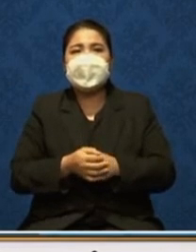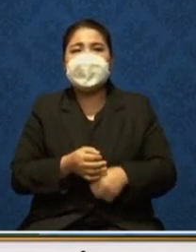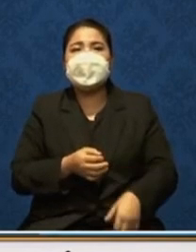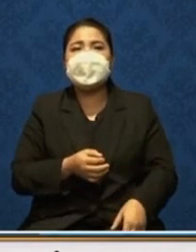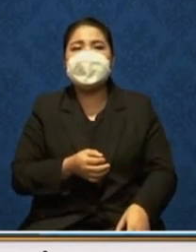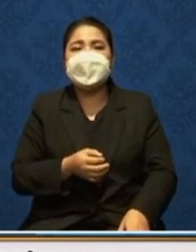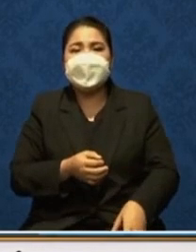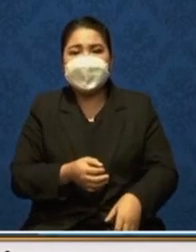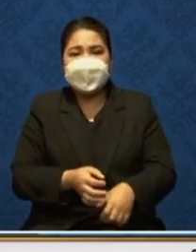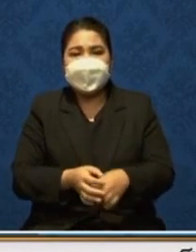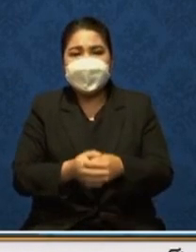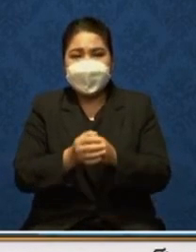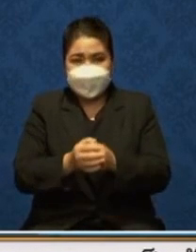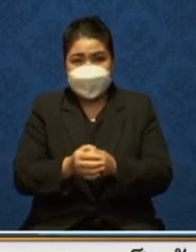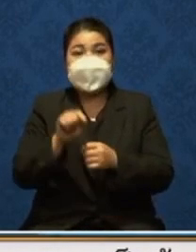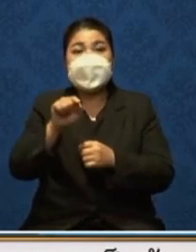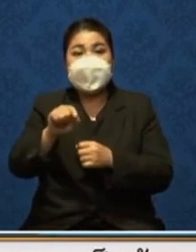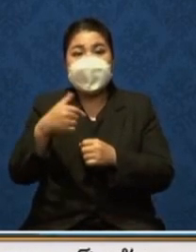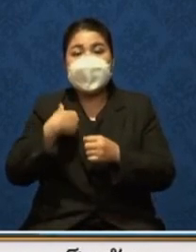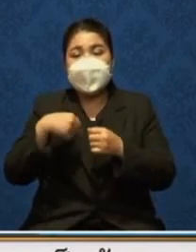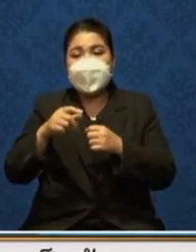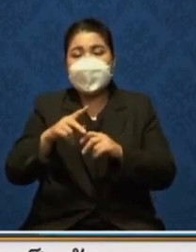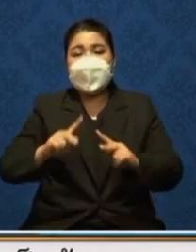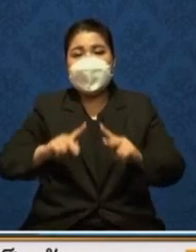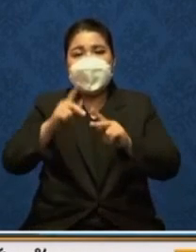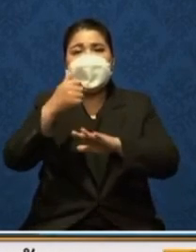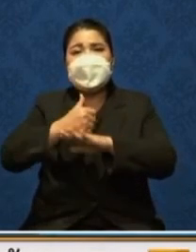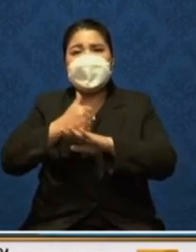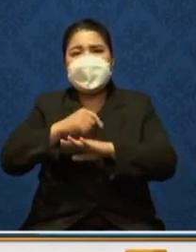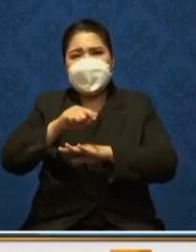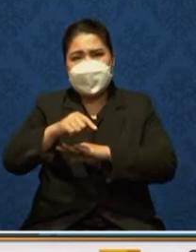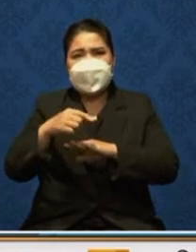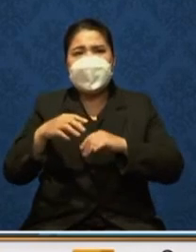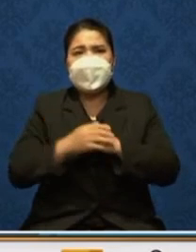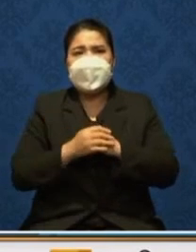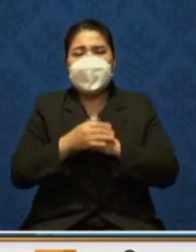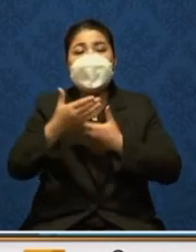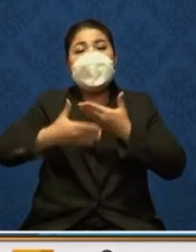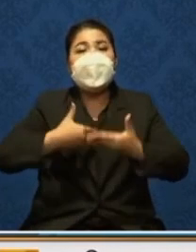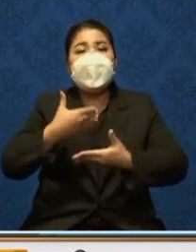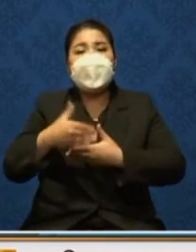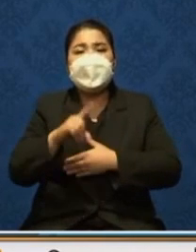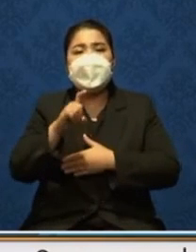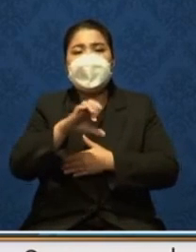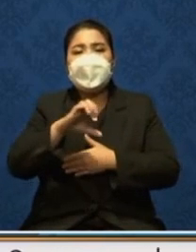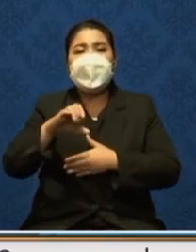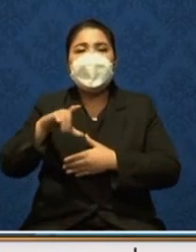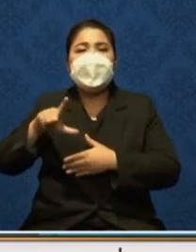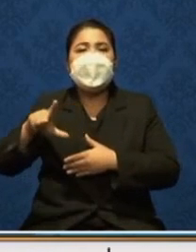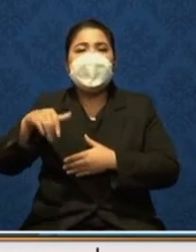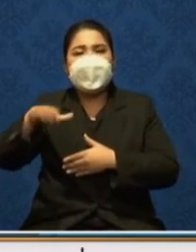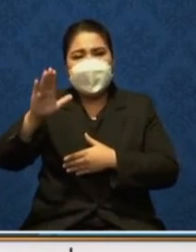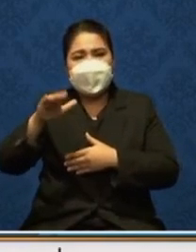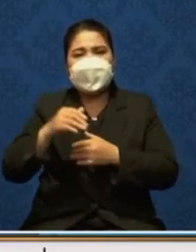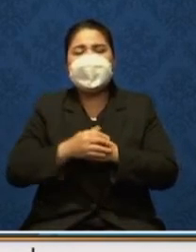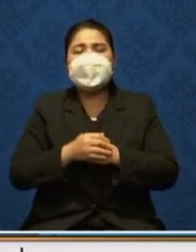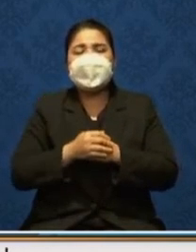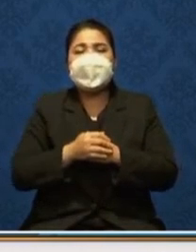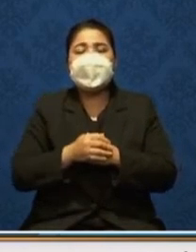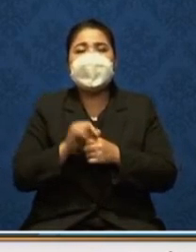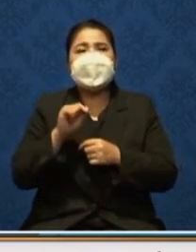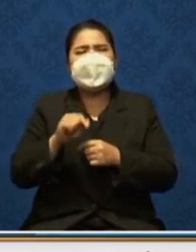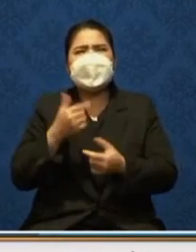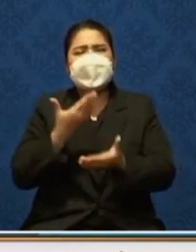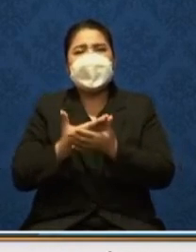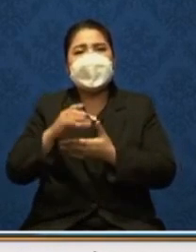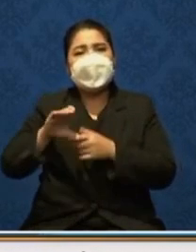การทท่รมนตรีจะยอมขายธรกิจที่เพิ่มทุนมาเป็ 100 ล้านรับงานจากรัฐจนทำแร่ไดเป็กอเป็กรรมในราคาทแค